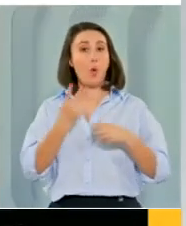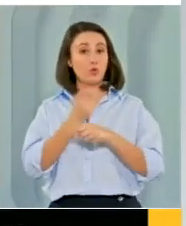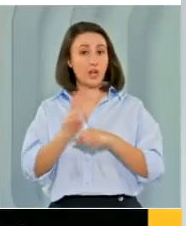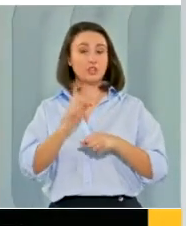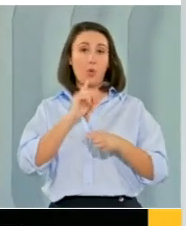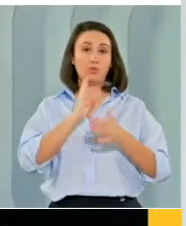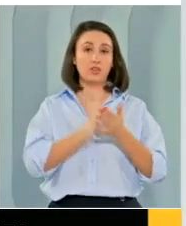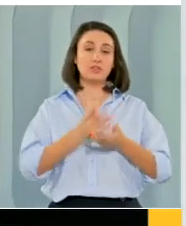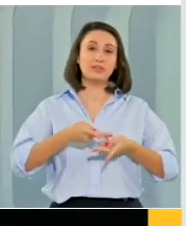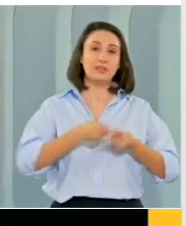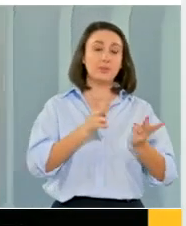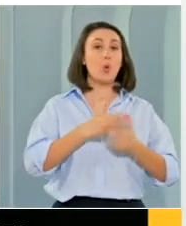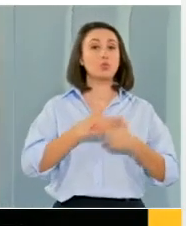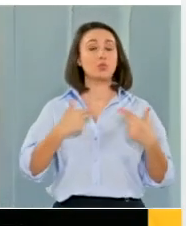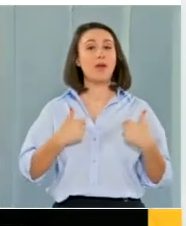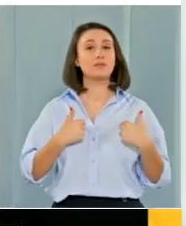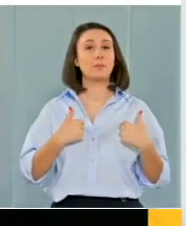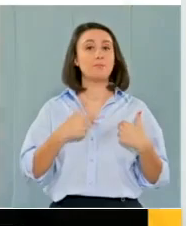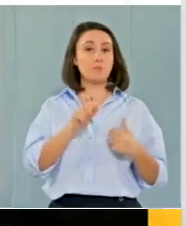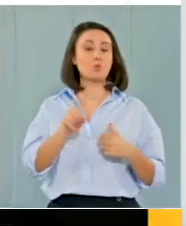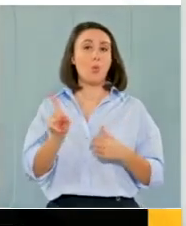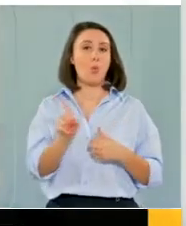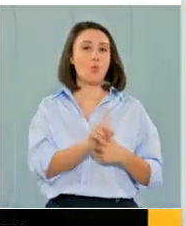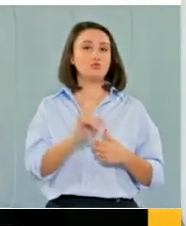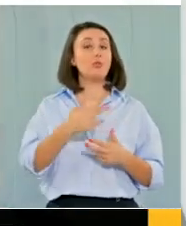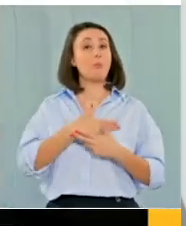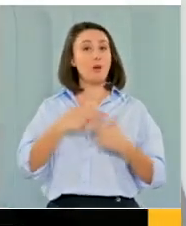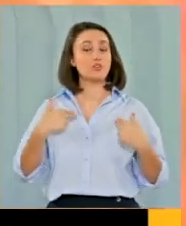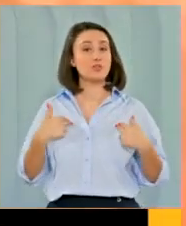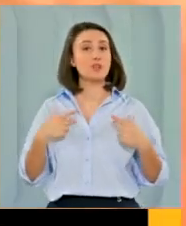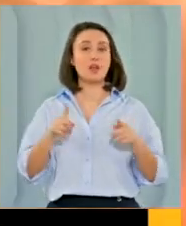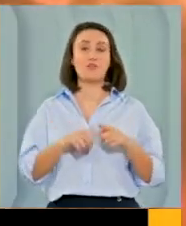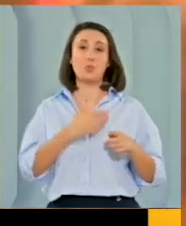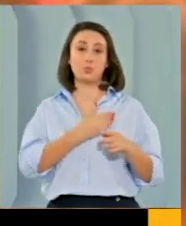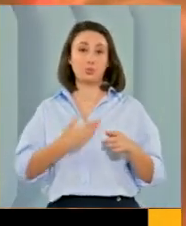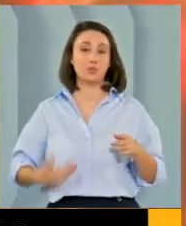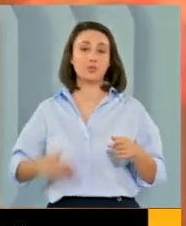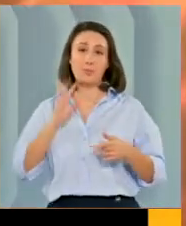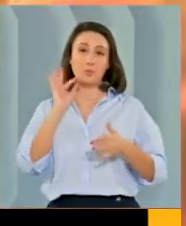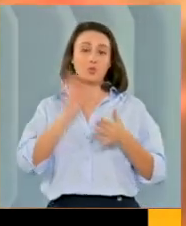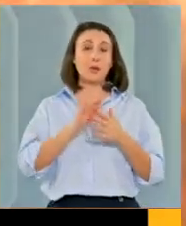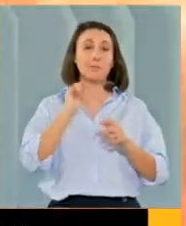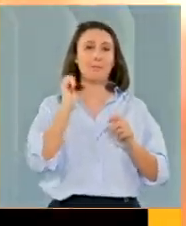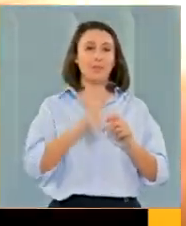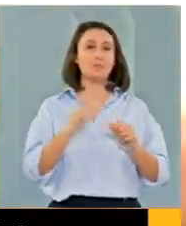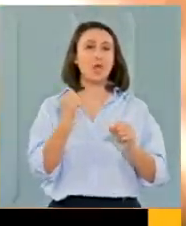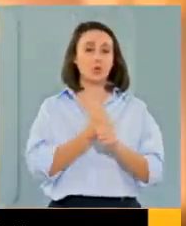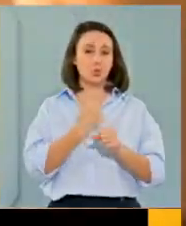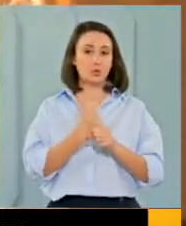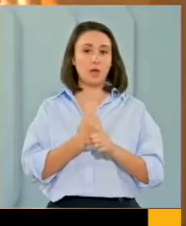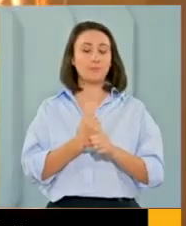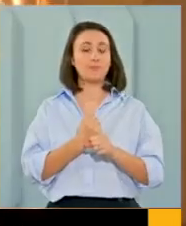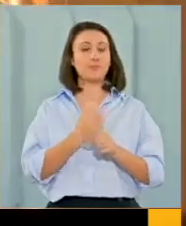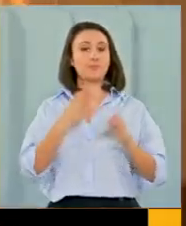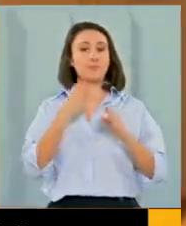când au decis trimiterea în judecata clienților lor, dar și magistrații Tribunalului București când au pronunțat pedepse cu executare,